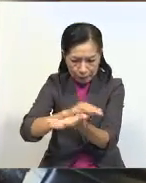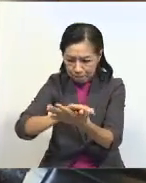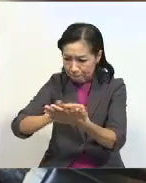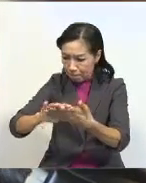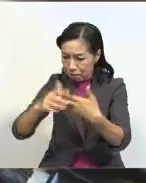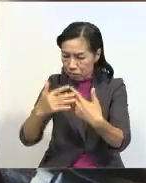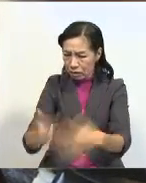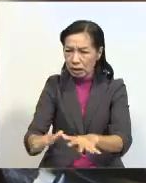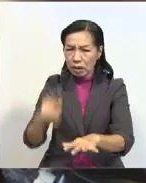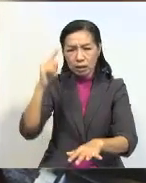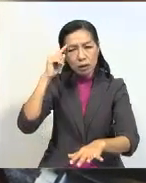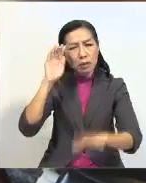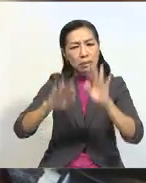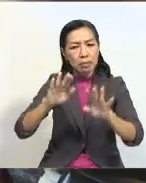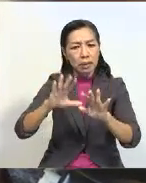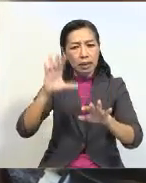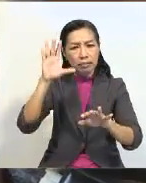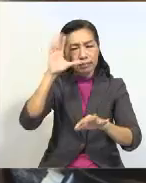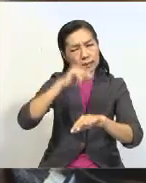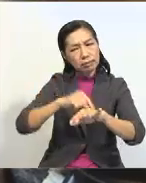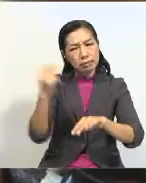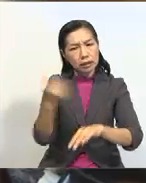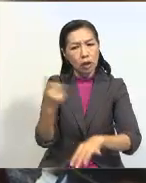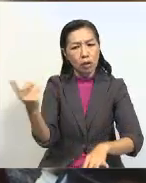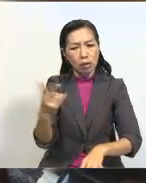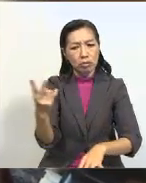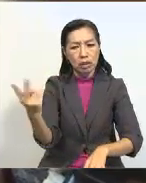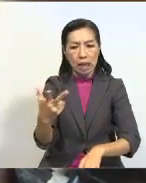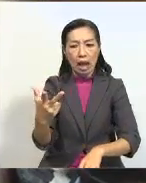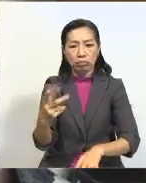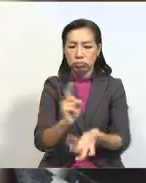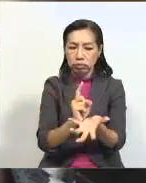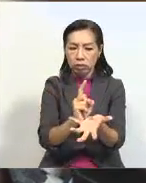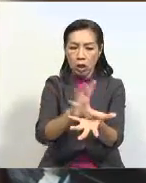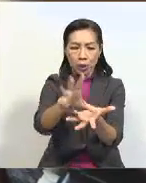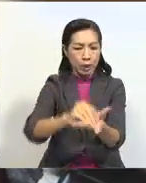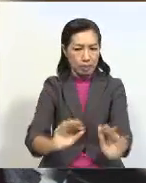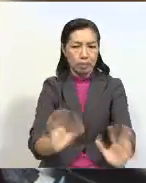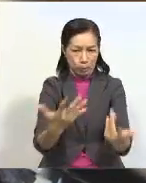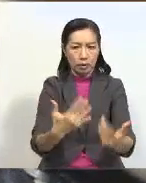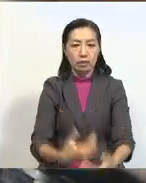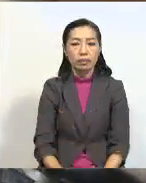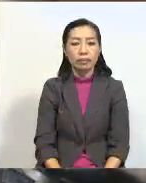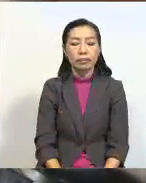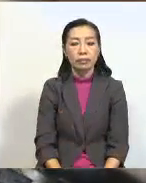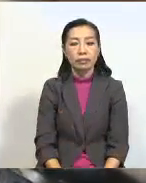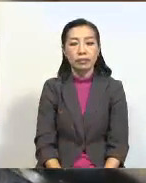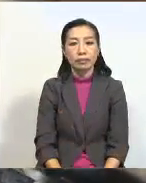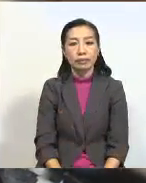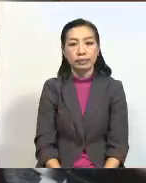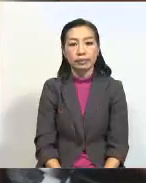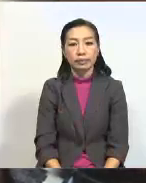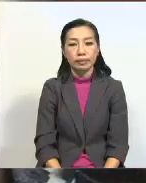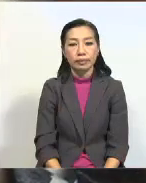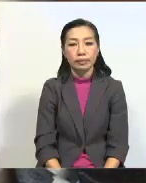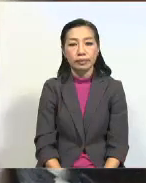ไปถึงเวลาประมาณตีสองที่สามเพื่อให้กระทงนั้นหมดไปจากแม่น้ำเจ้าพระยานะคะแล้วก็ในส่วน